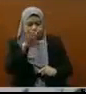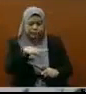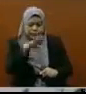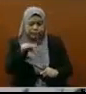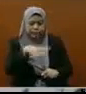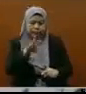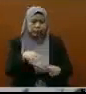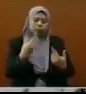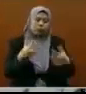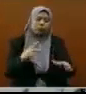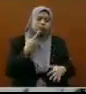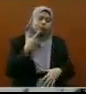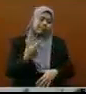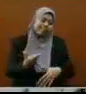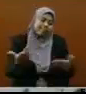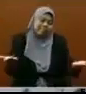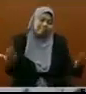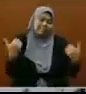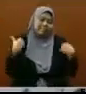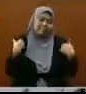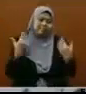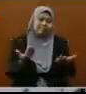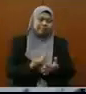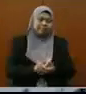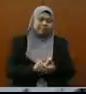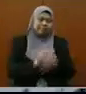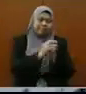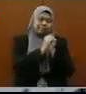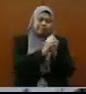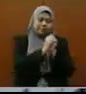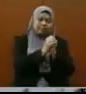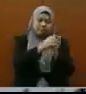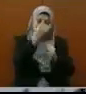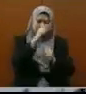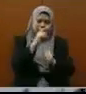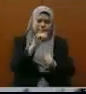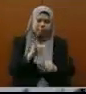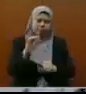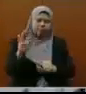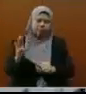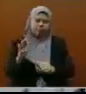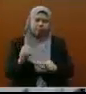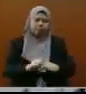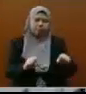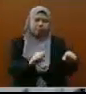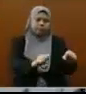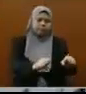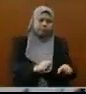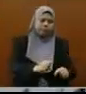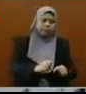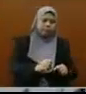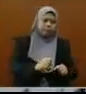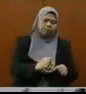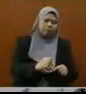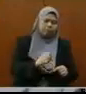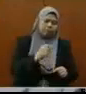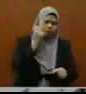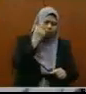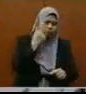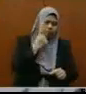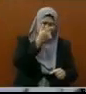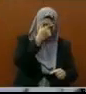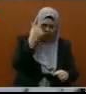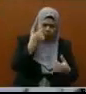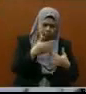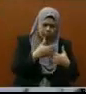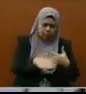sejak sekian lamanya lagi. Dan tahniah juga kepada Yang Amat Berhormat Sungai Tua, kerana mungkin selepas 10